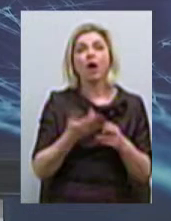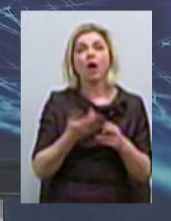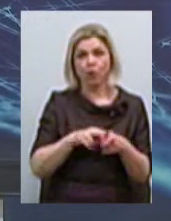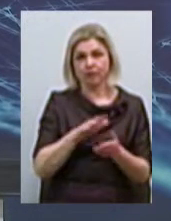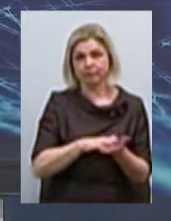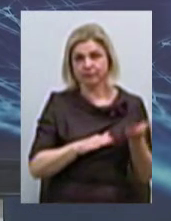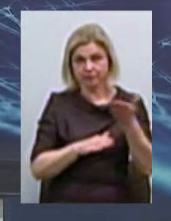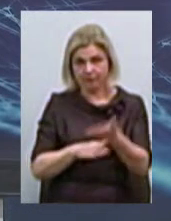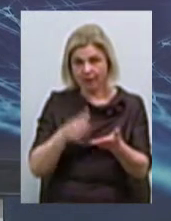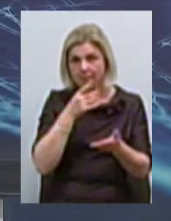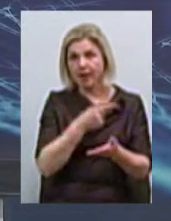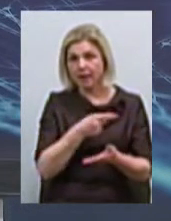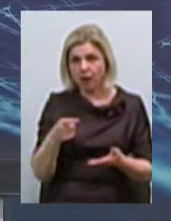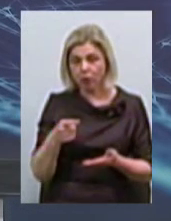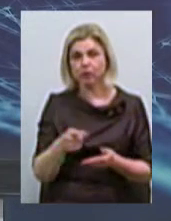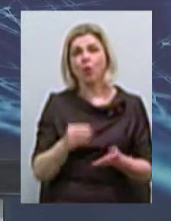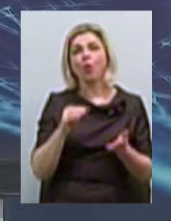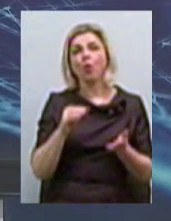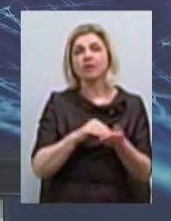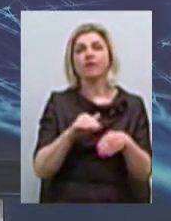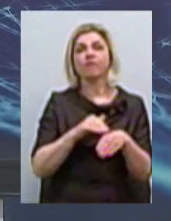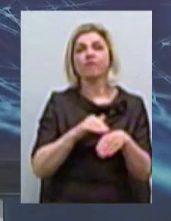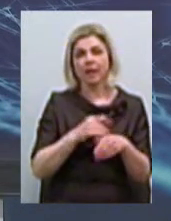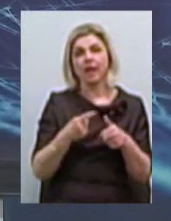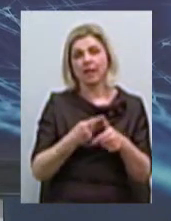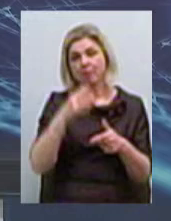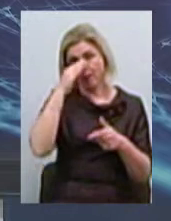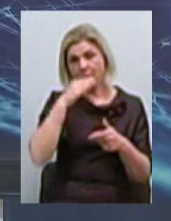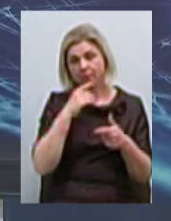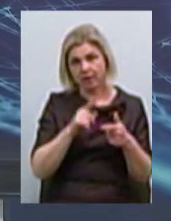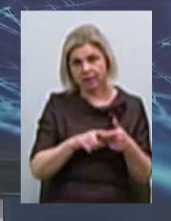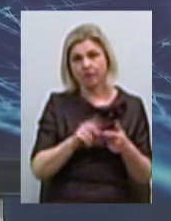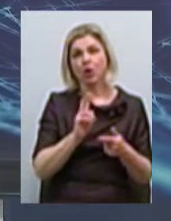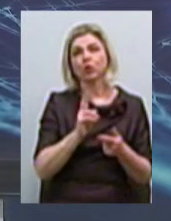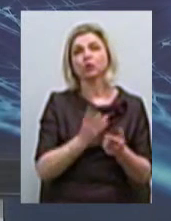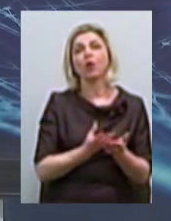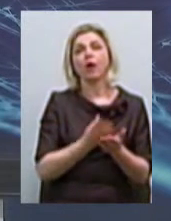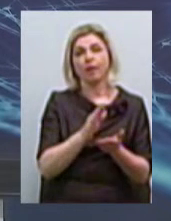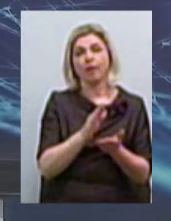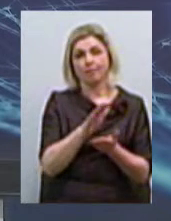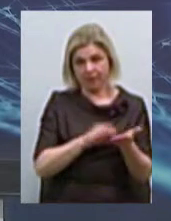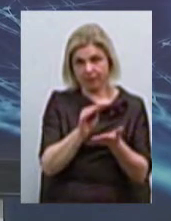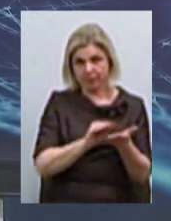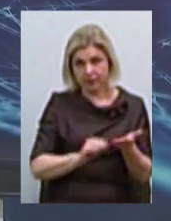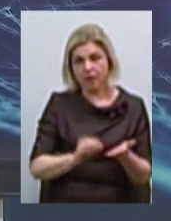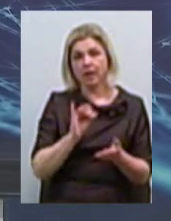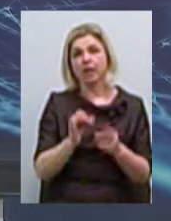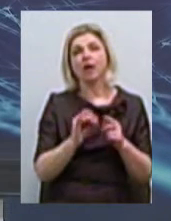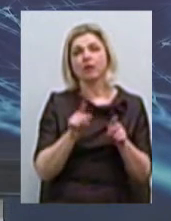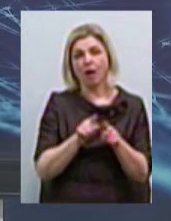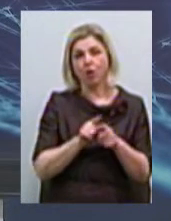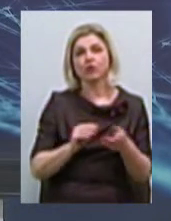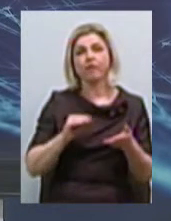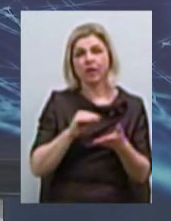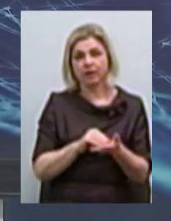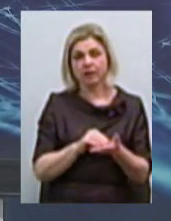декларація, податковий період. Вказується прізвище, ім'я по батькові платника податку, який подає податкову декларацію. Також він вказує